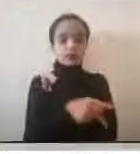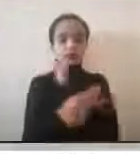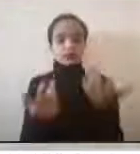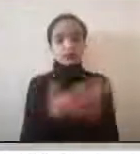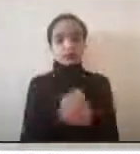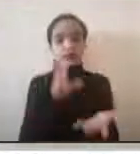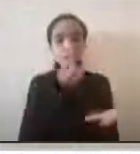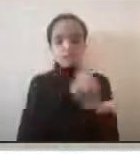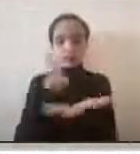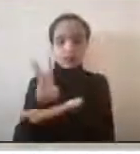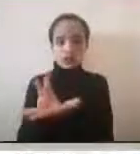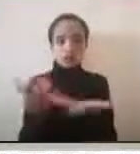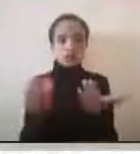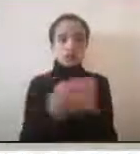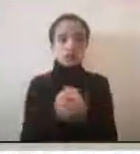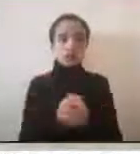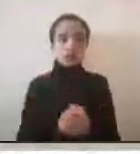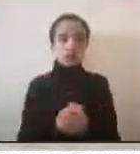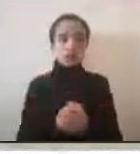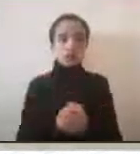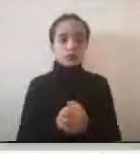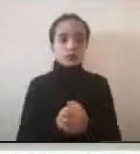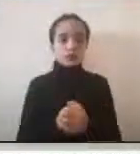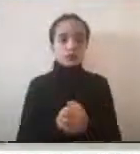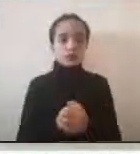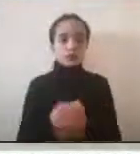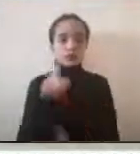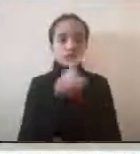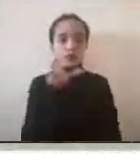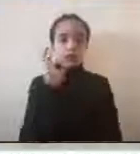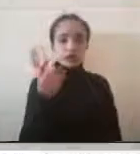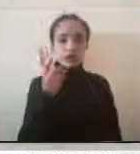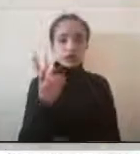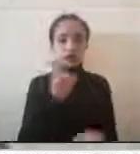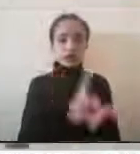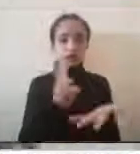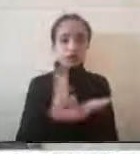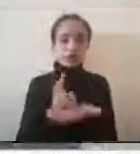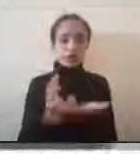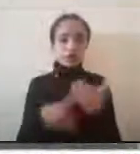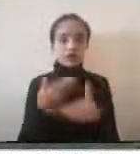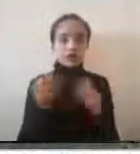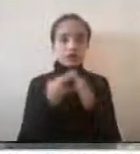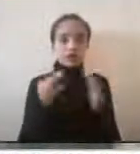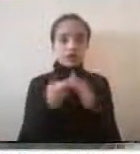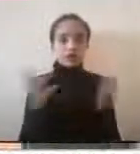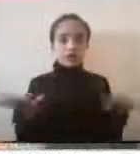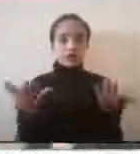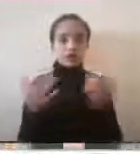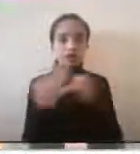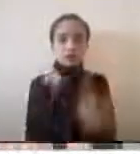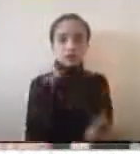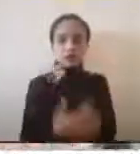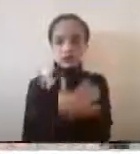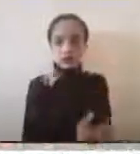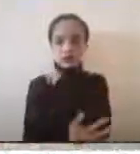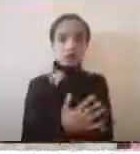component cities at higit 160 na component cities at mga munisipalidad sa bansa ang kasalukuyan o nasa